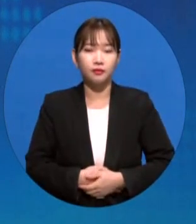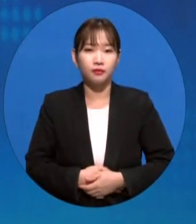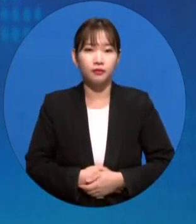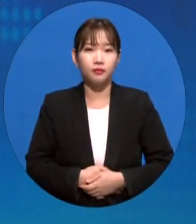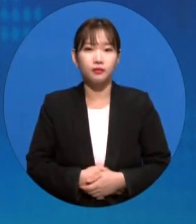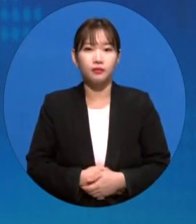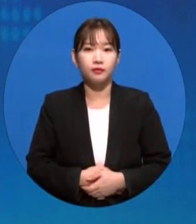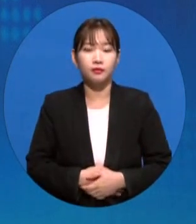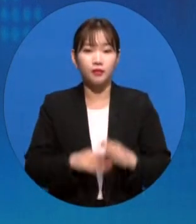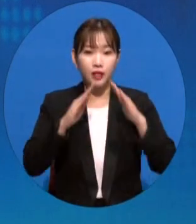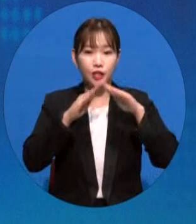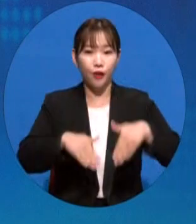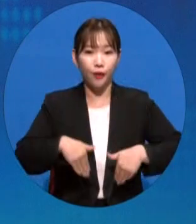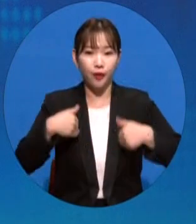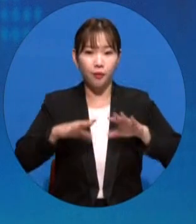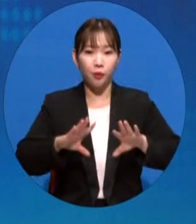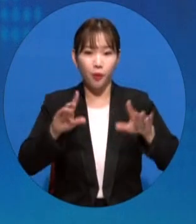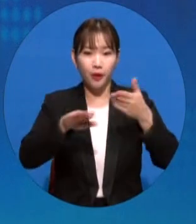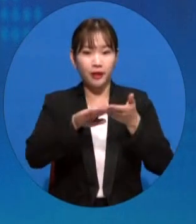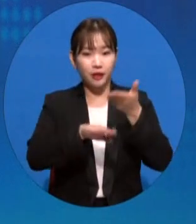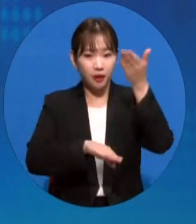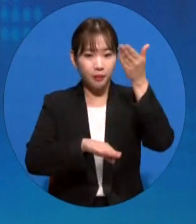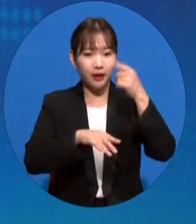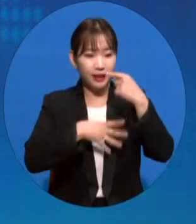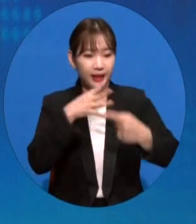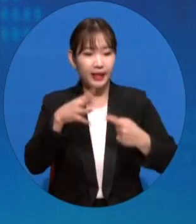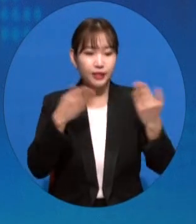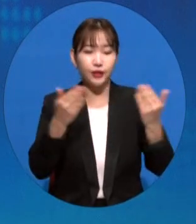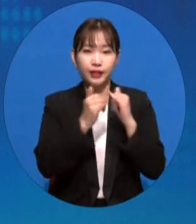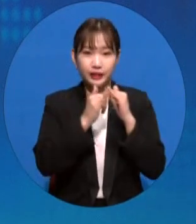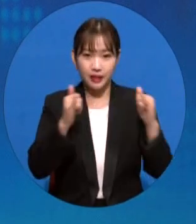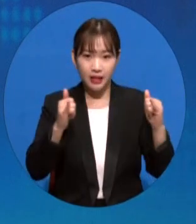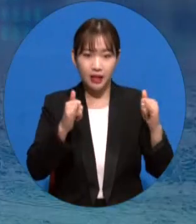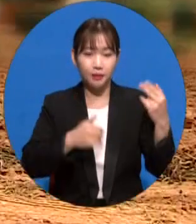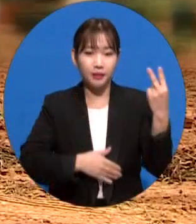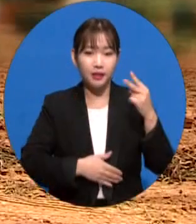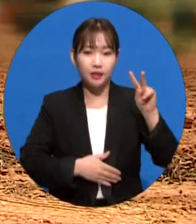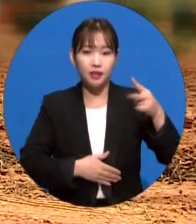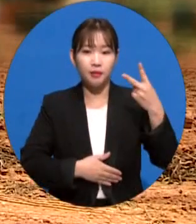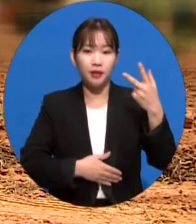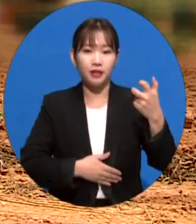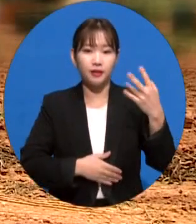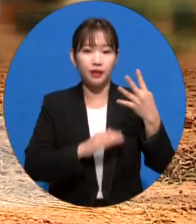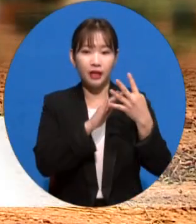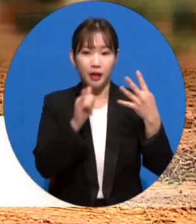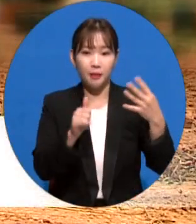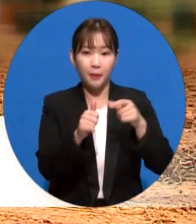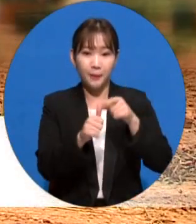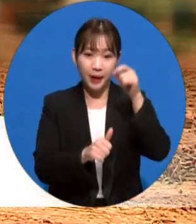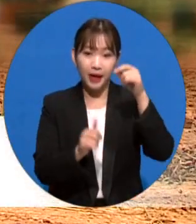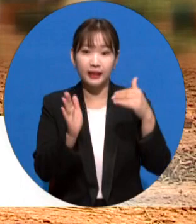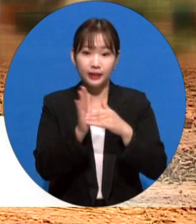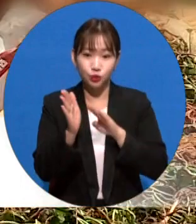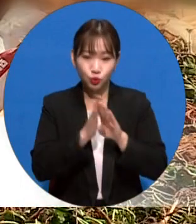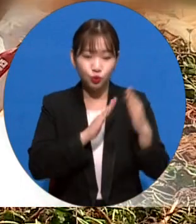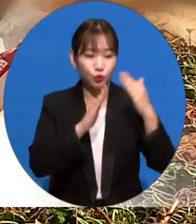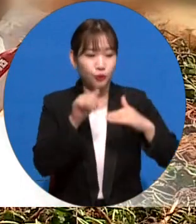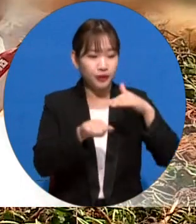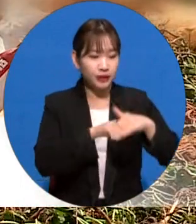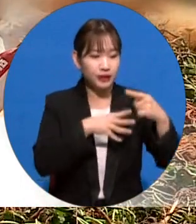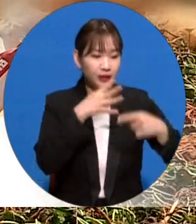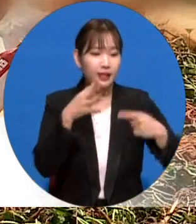다음 뉴스입니다. 전라남도는 올해 상반기에 계절 근로자 2,274명 배정에 이어 공공형